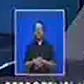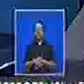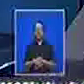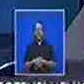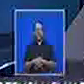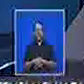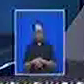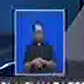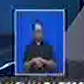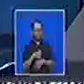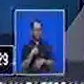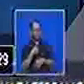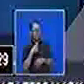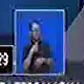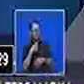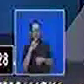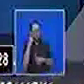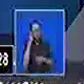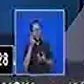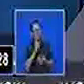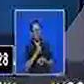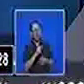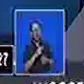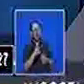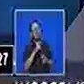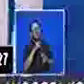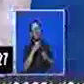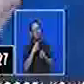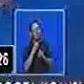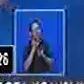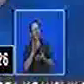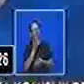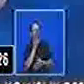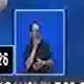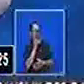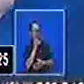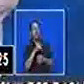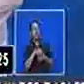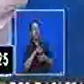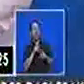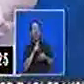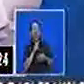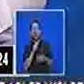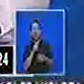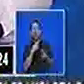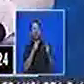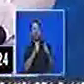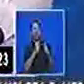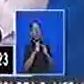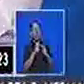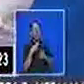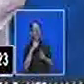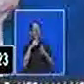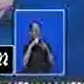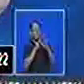Iya, saya kira ada misinformasi yang berkembang di masyarakat. Kalau ini dikaitkan dengan penambangan, kalau